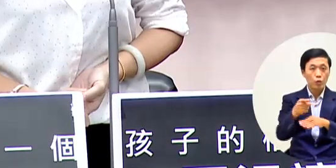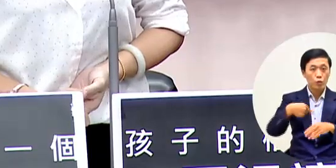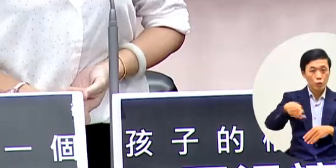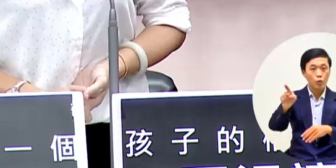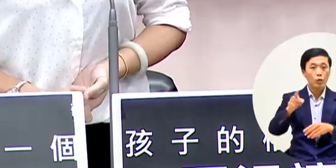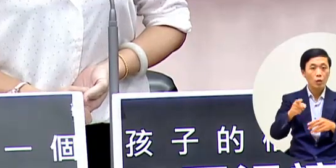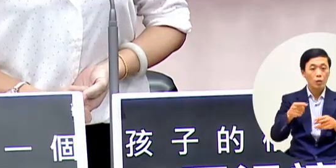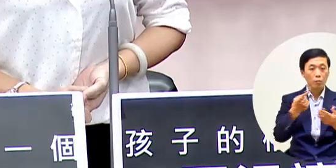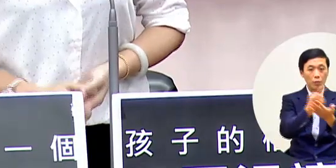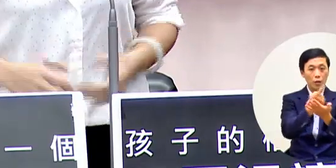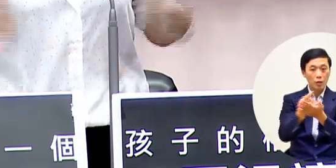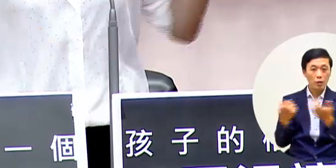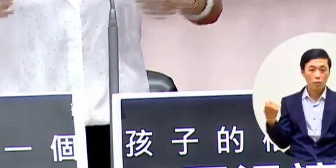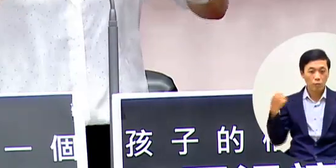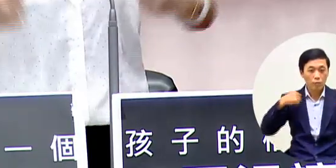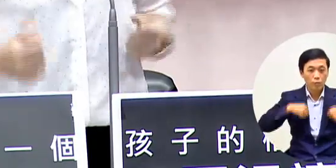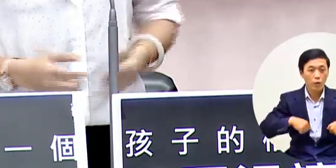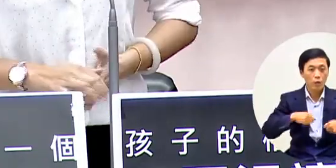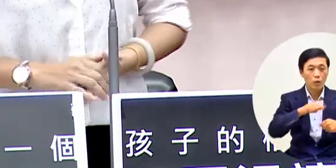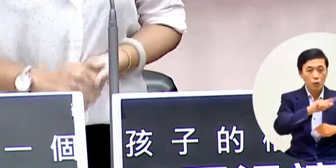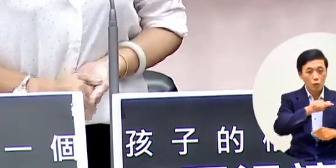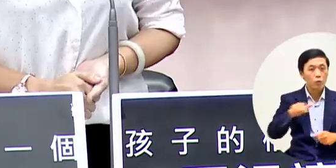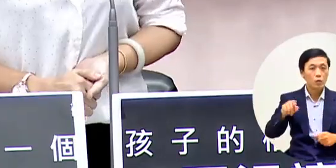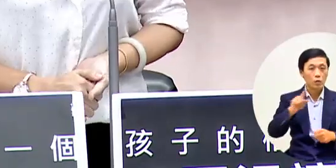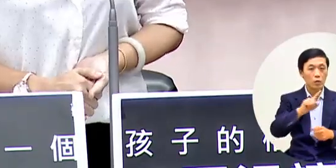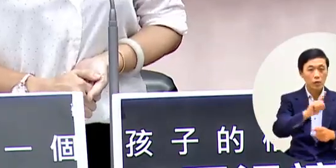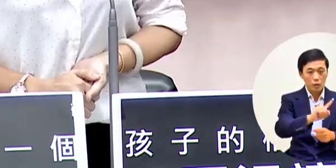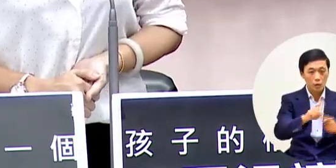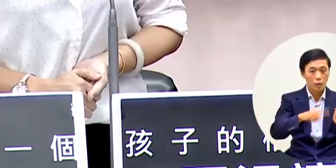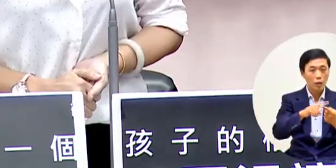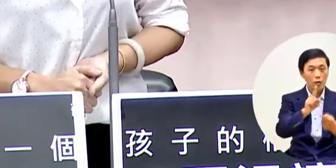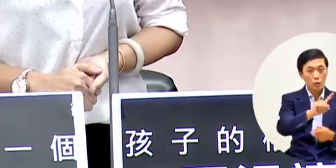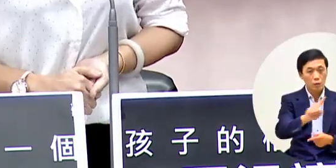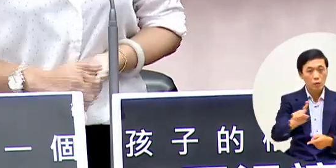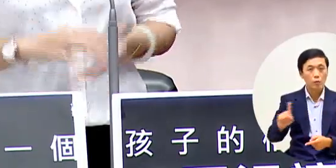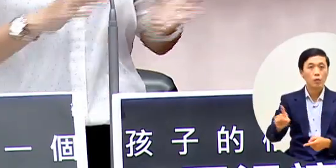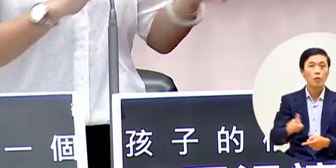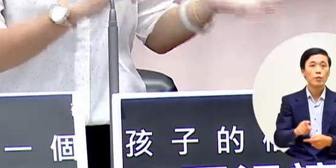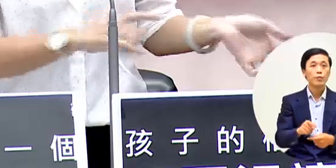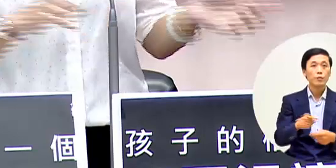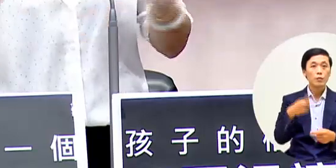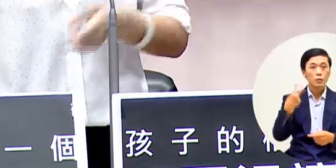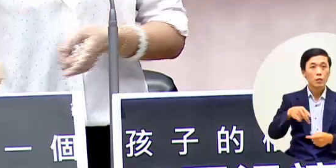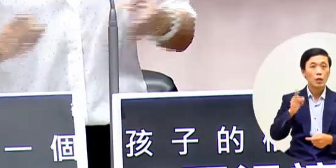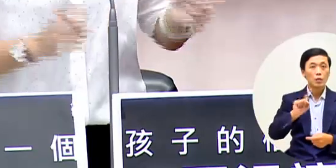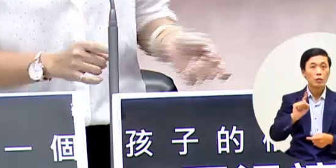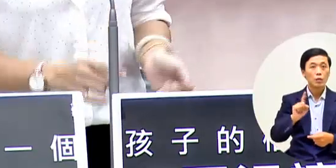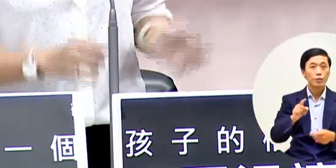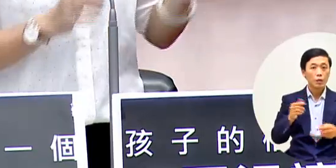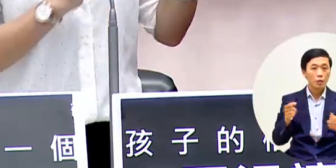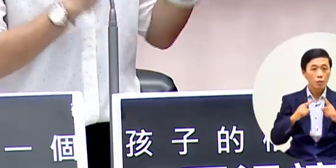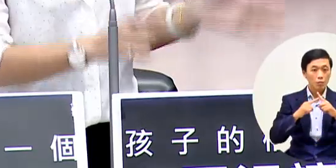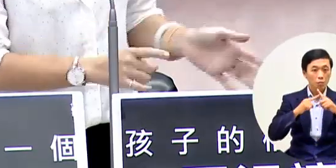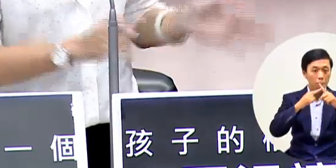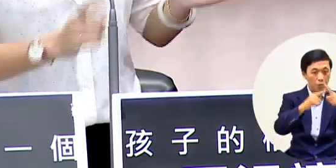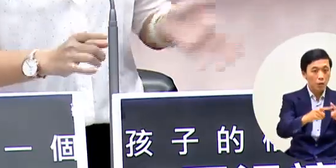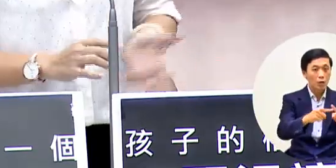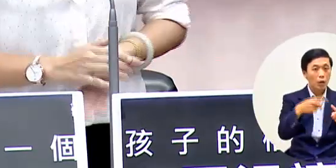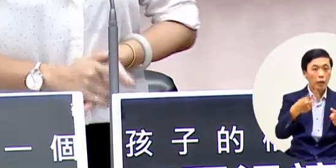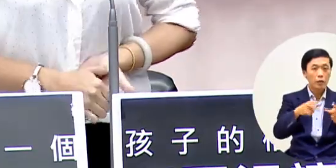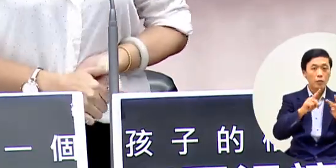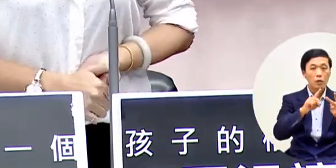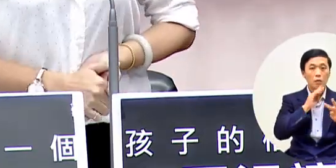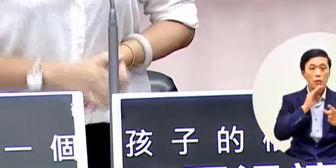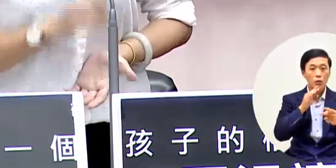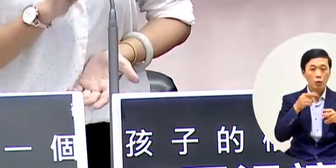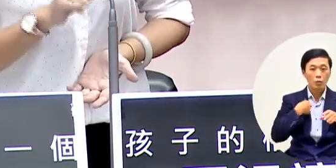该怎么上升，然后再怎么样是到现场，还是说南北安那上